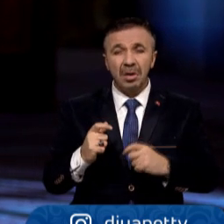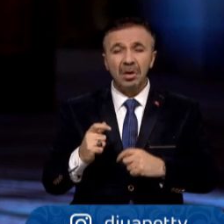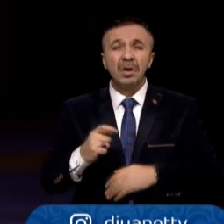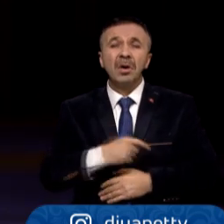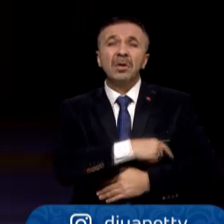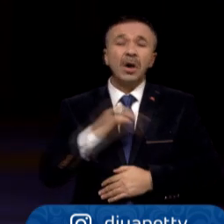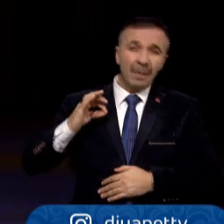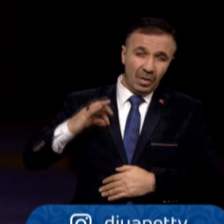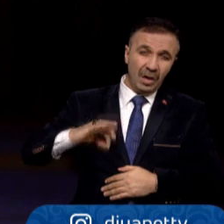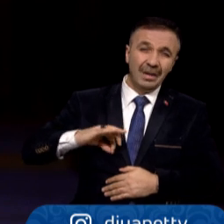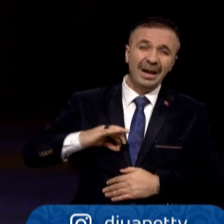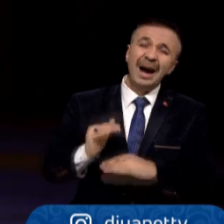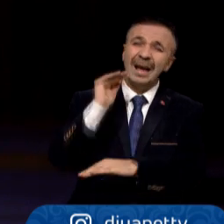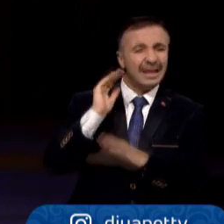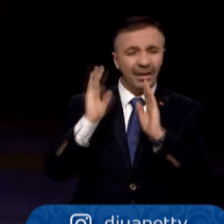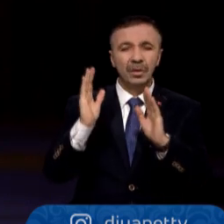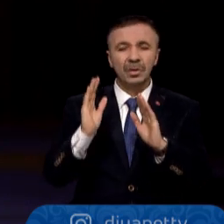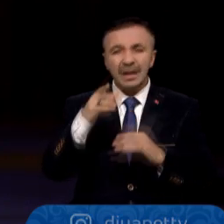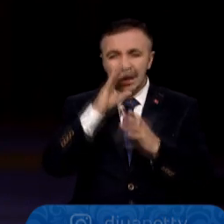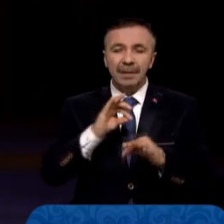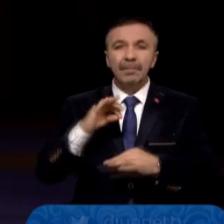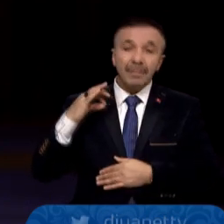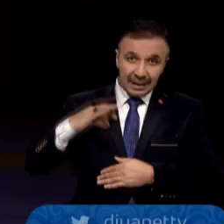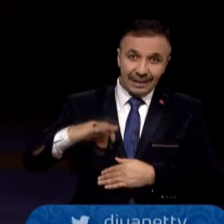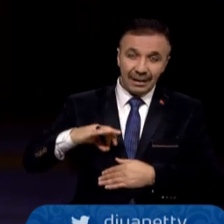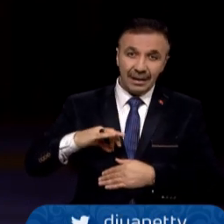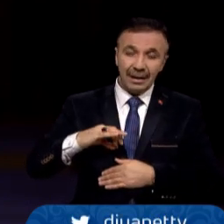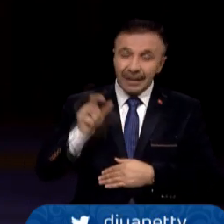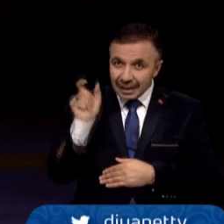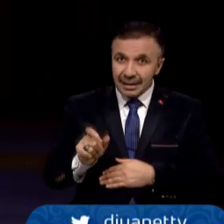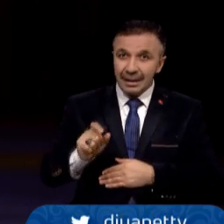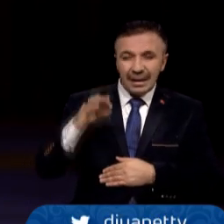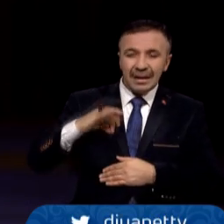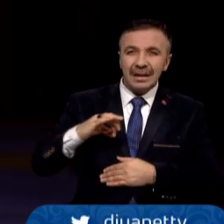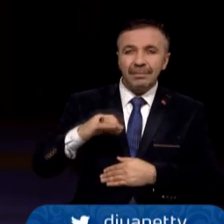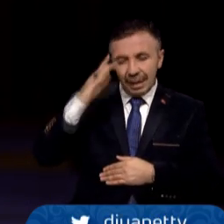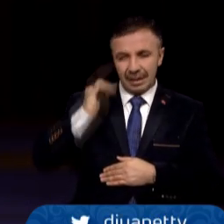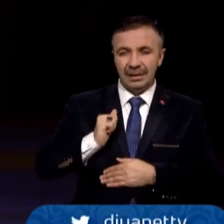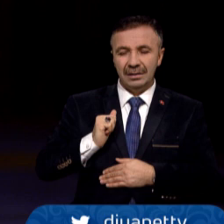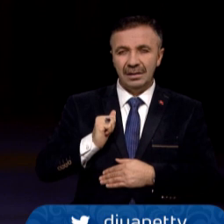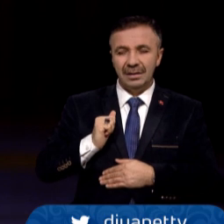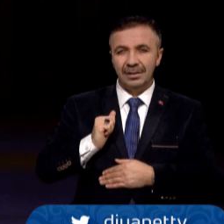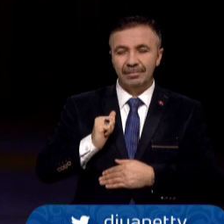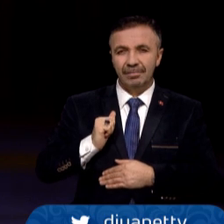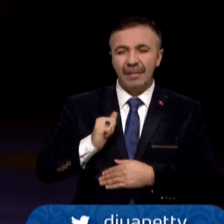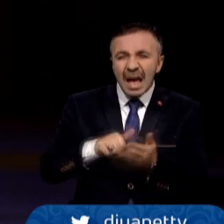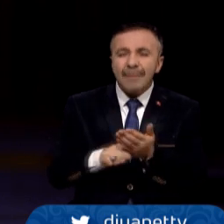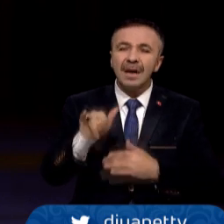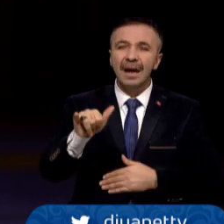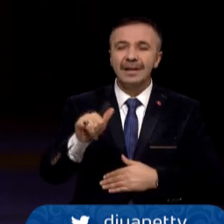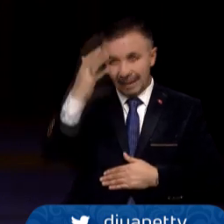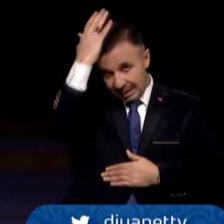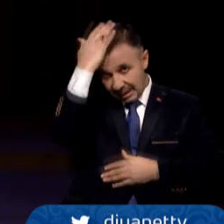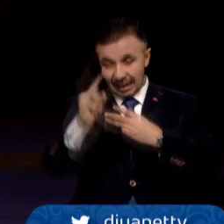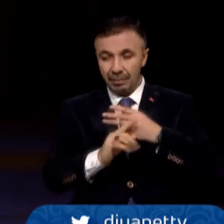devam ediyor kim sivil kim asker derseniz herkes hem sivil hem de askeri merhaz